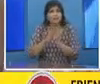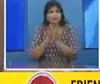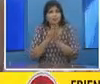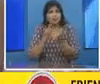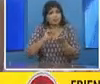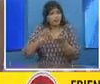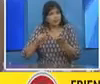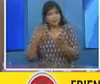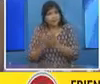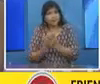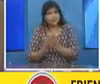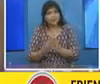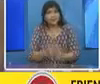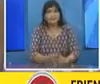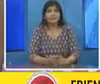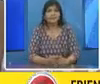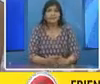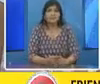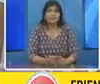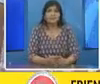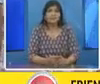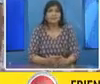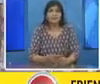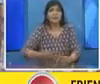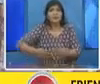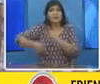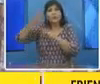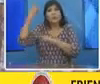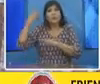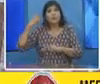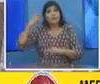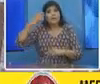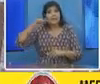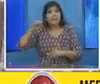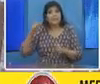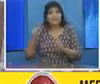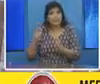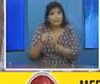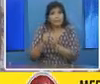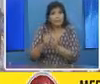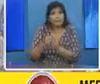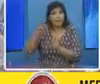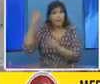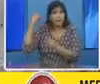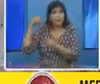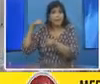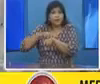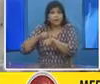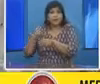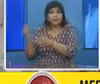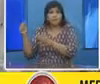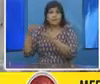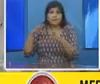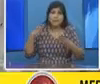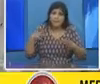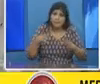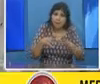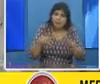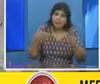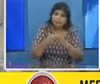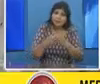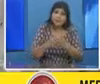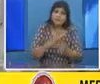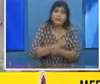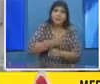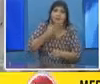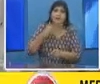ऑटोबायोग्राफी या बायोग्राफी, इतिहास की सच्चाई के निकट जाने के लिए बहुत ही उपयोगी माध्यम